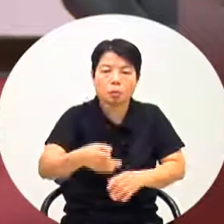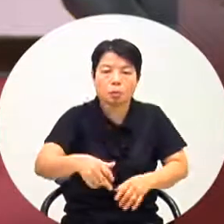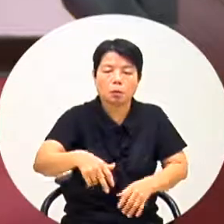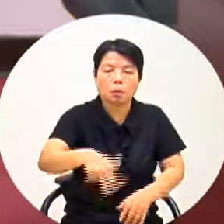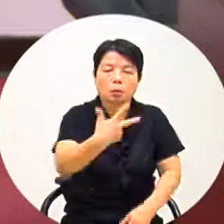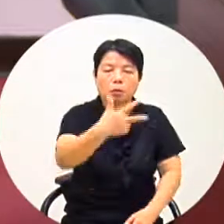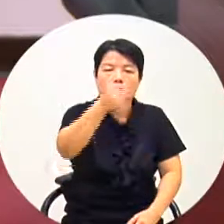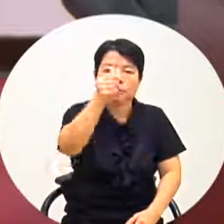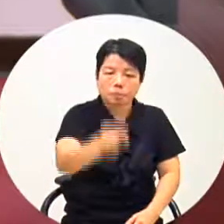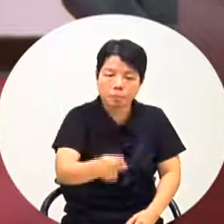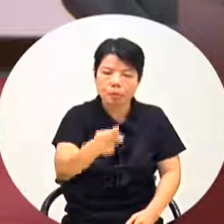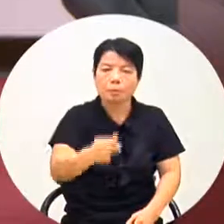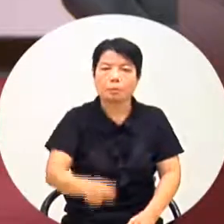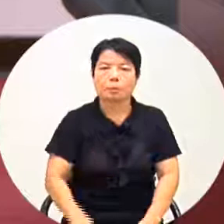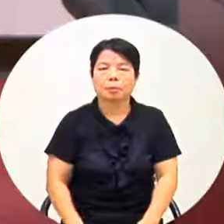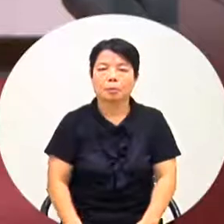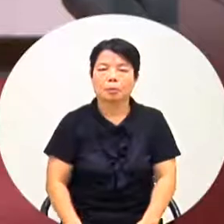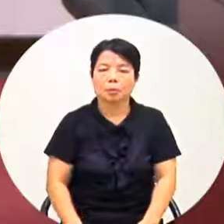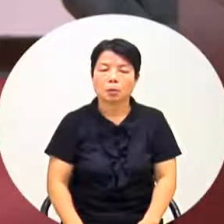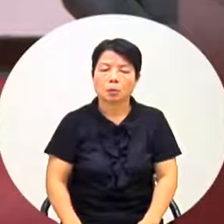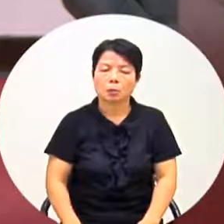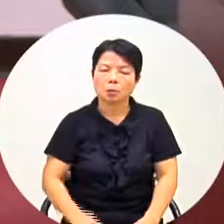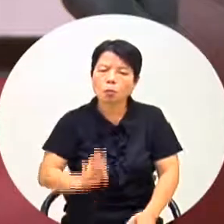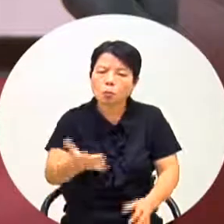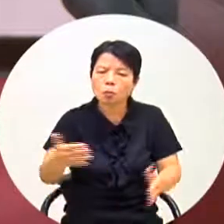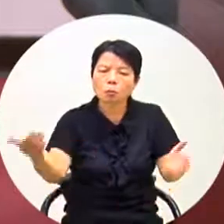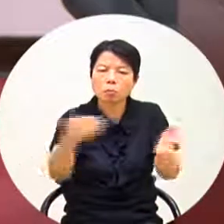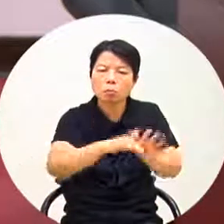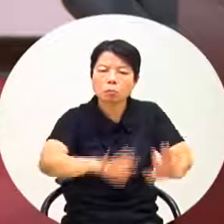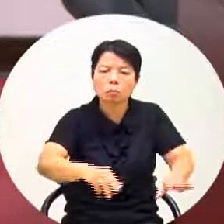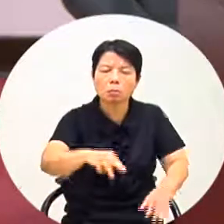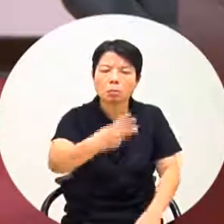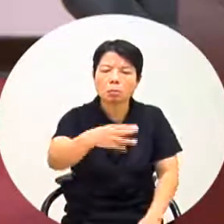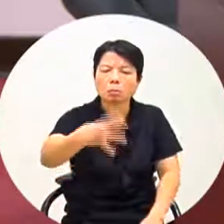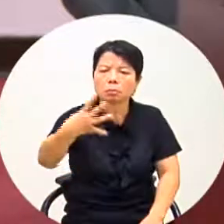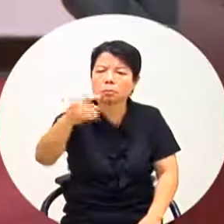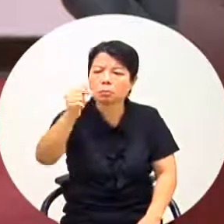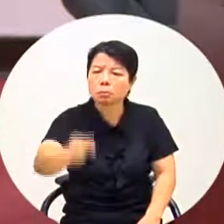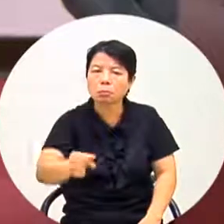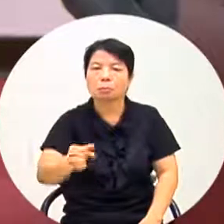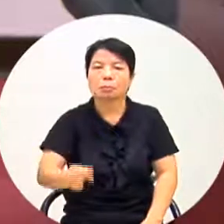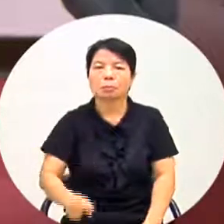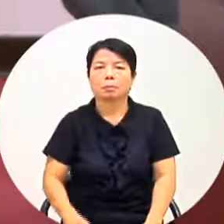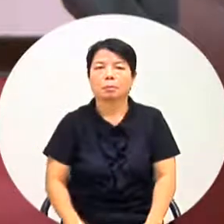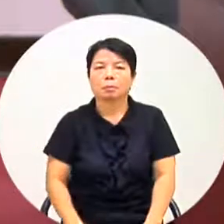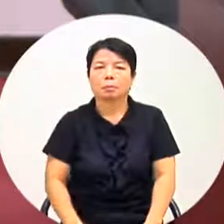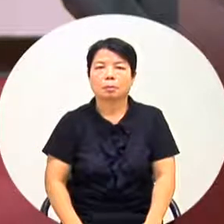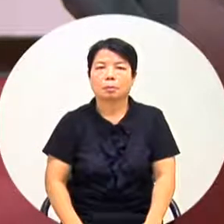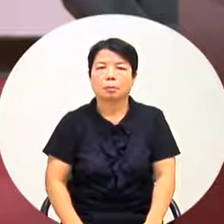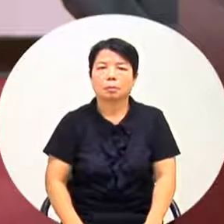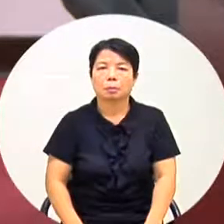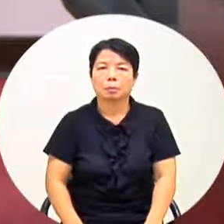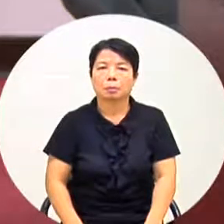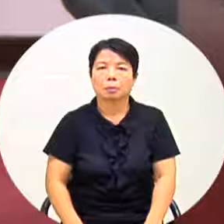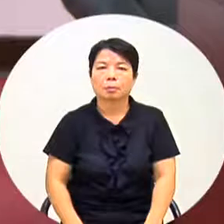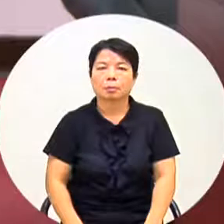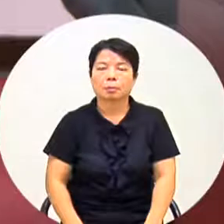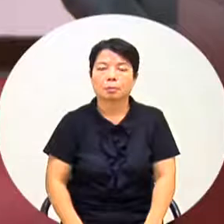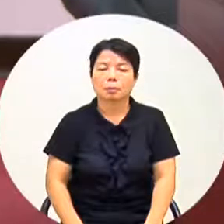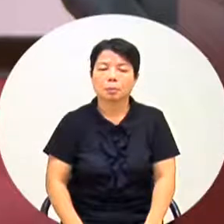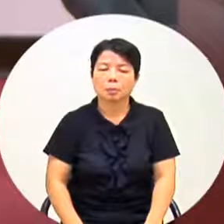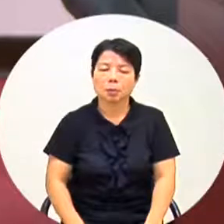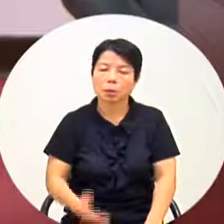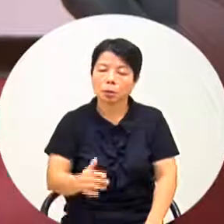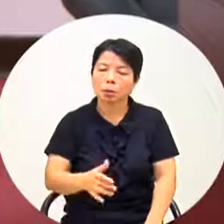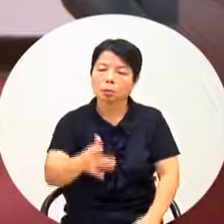啊，那为什么会到现在变成300-400亿？那这些能不能跟我们百姓讲